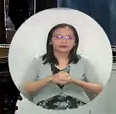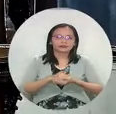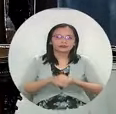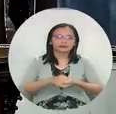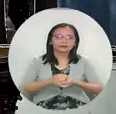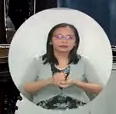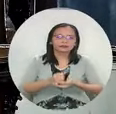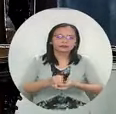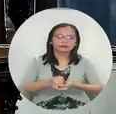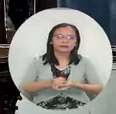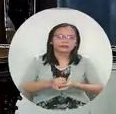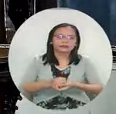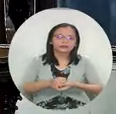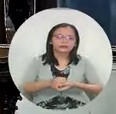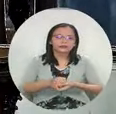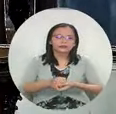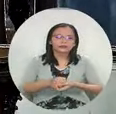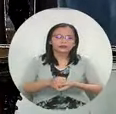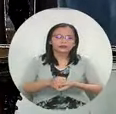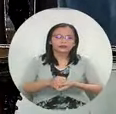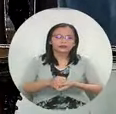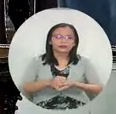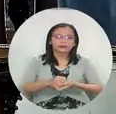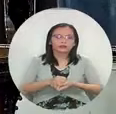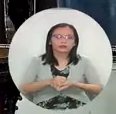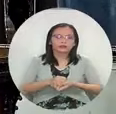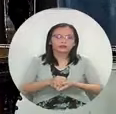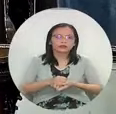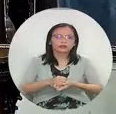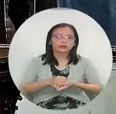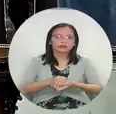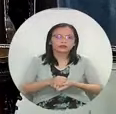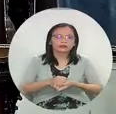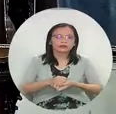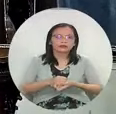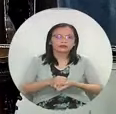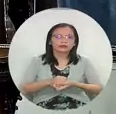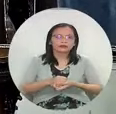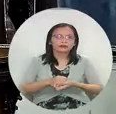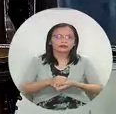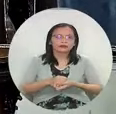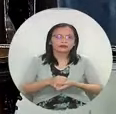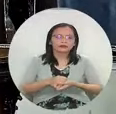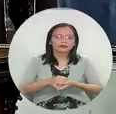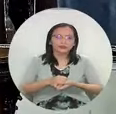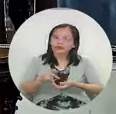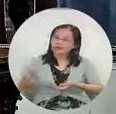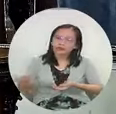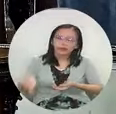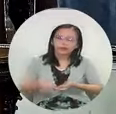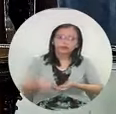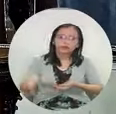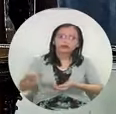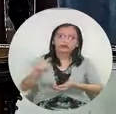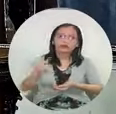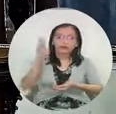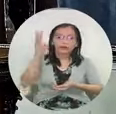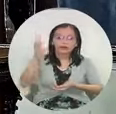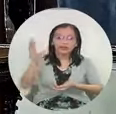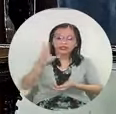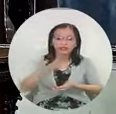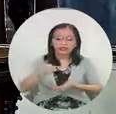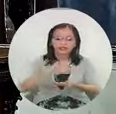past. That is telling us that Paul had witnessed to every opportunity, at every